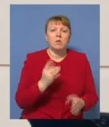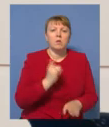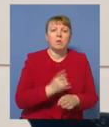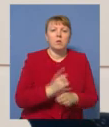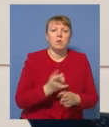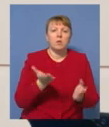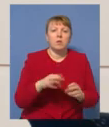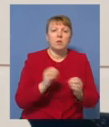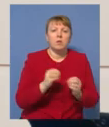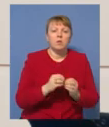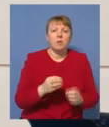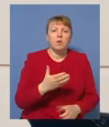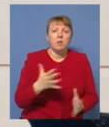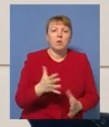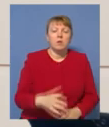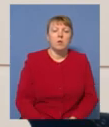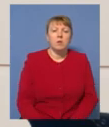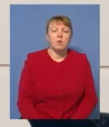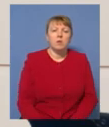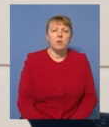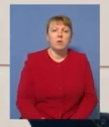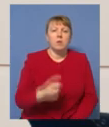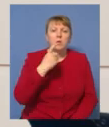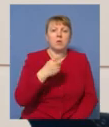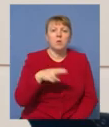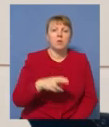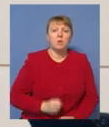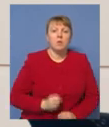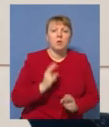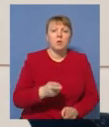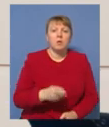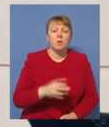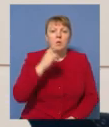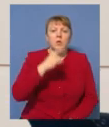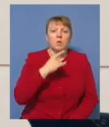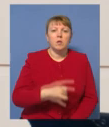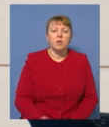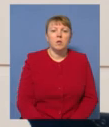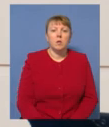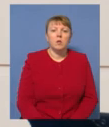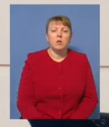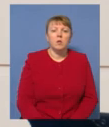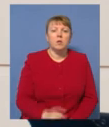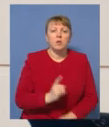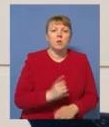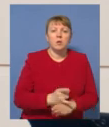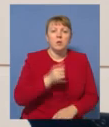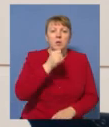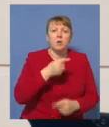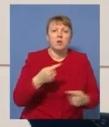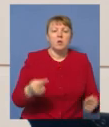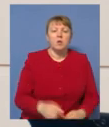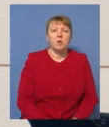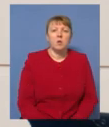мошенничество остается одним наиболее видов, распространенных видов преступлений в Казахстане. Виды и формы мошенничества могут быть